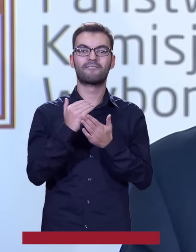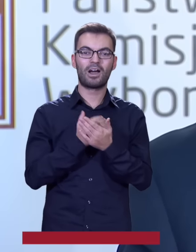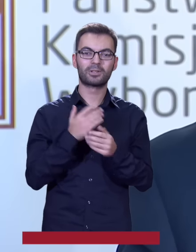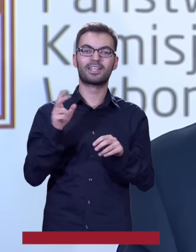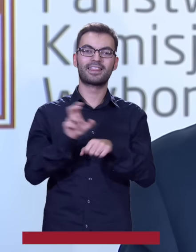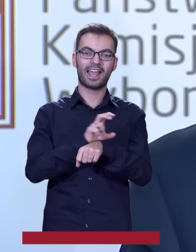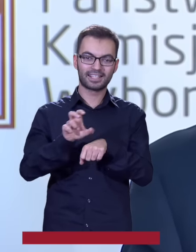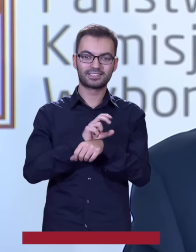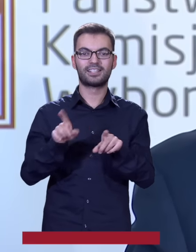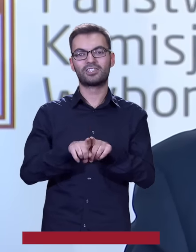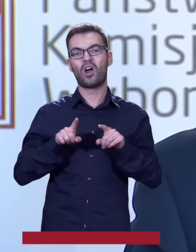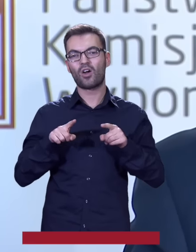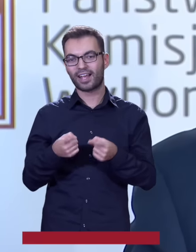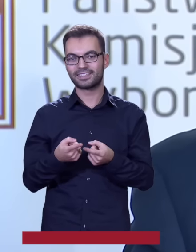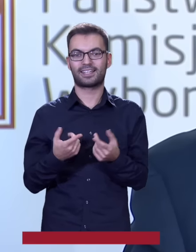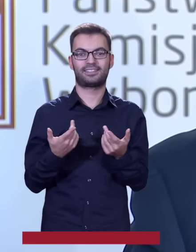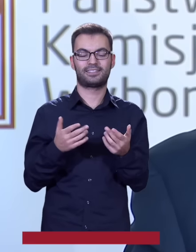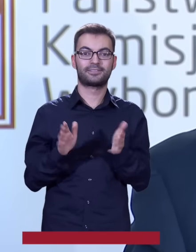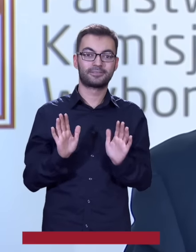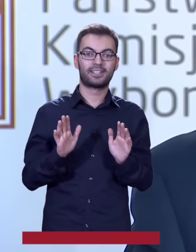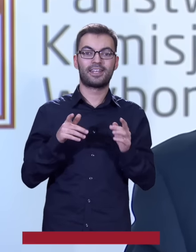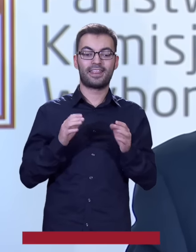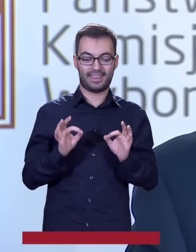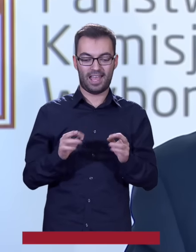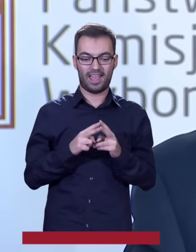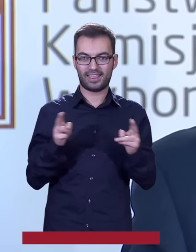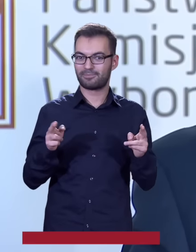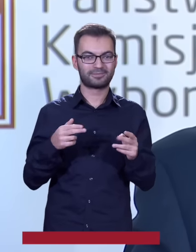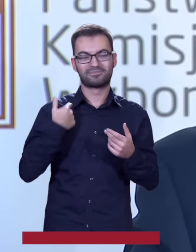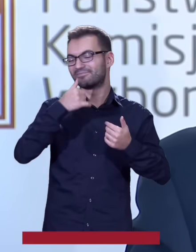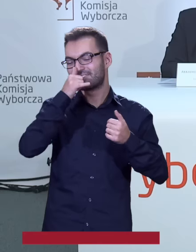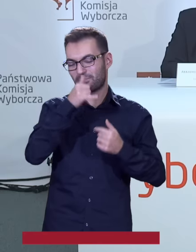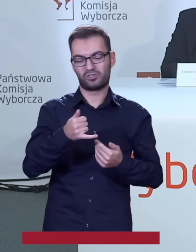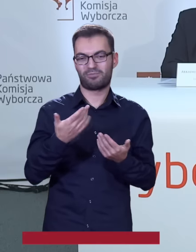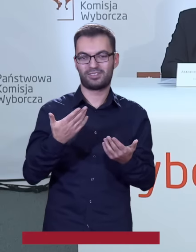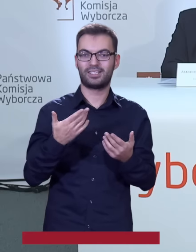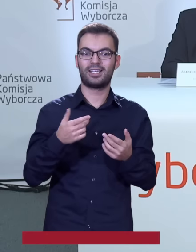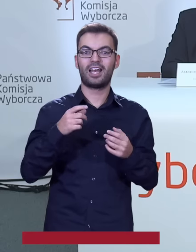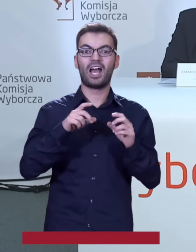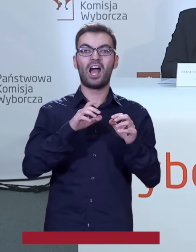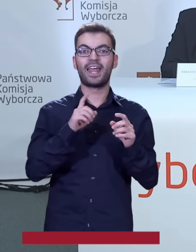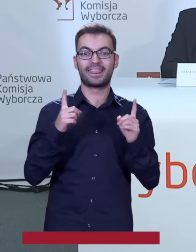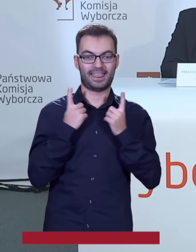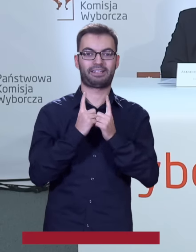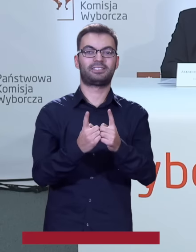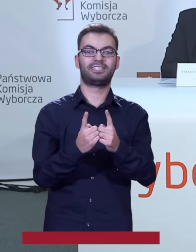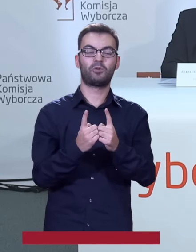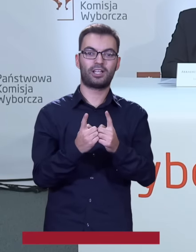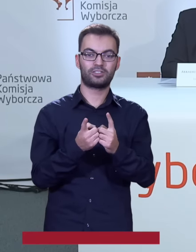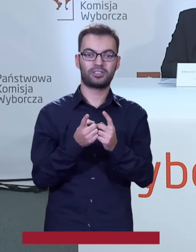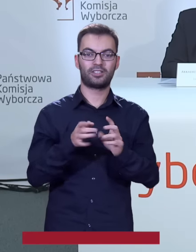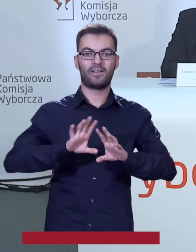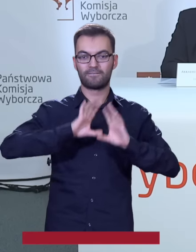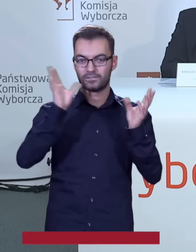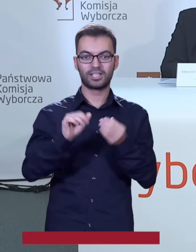i organizacyjnych przynajmniej na obecnym etapie nie pozwala, żeby w jednym czasie wszystkie